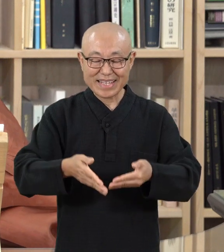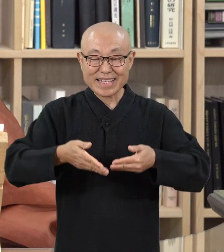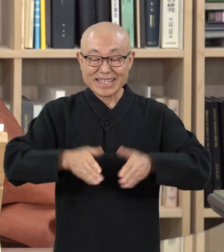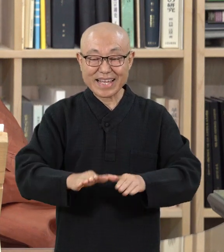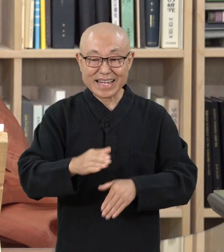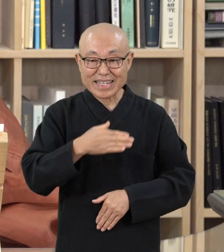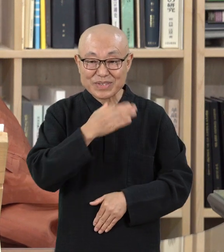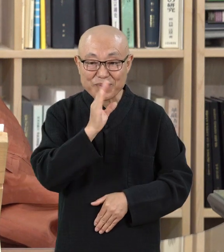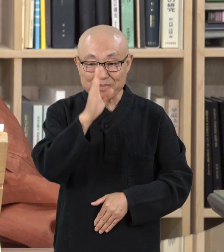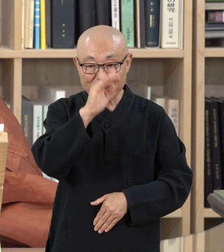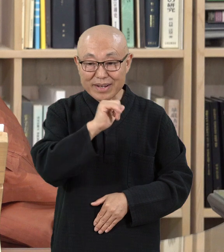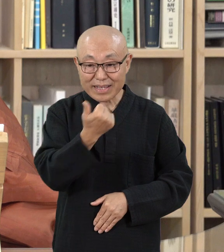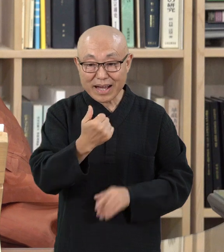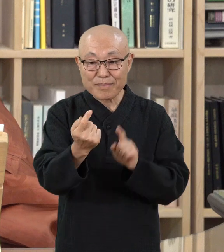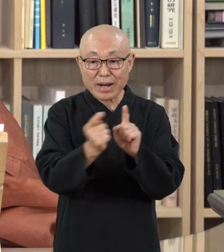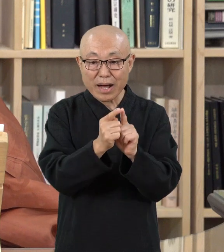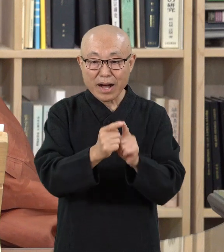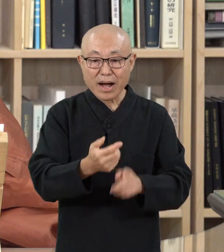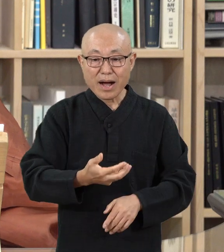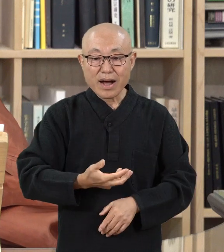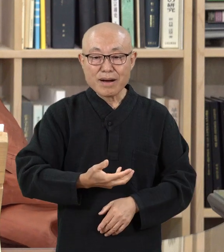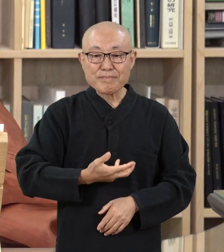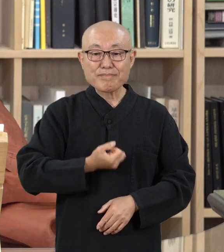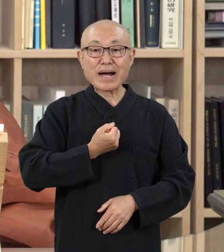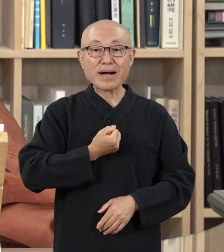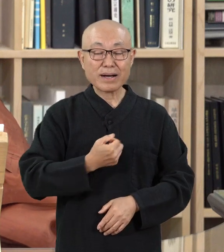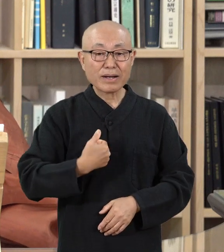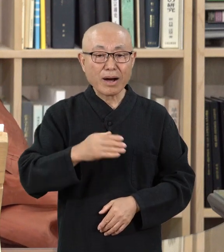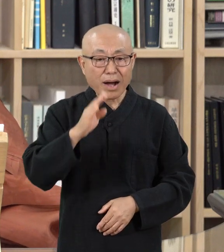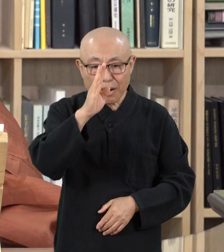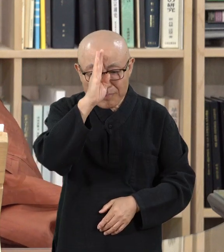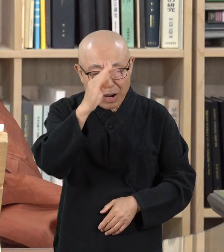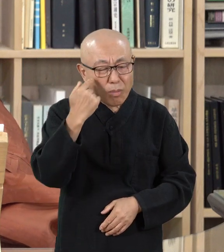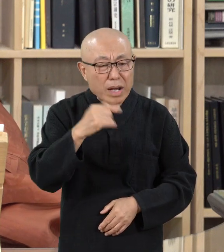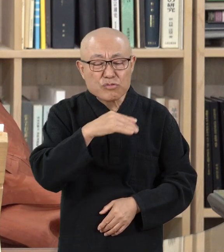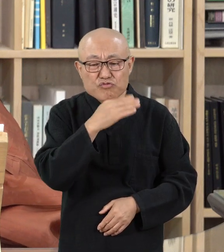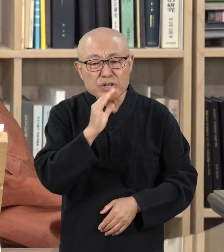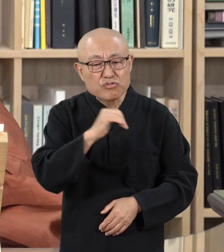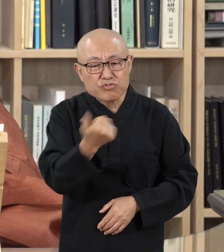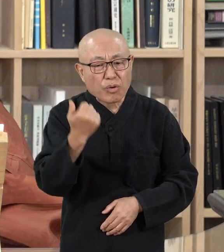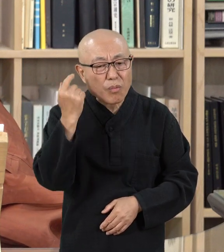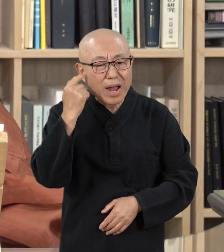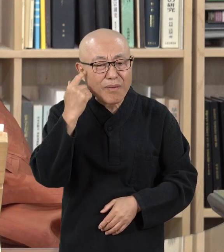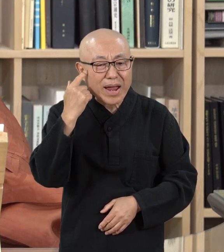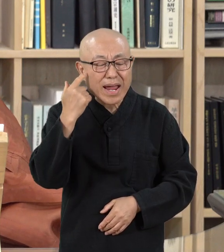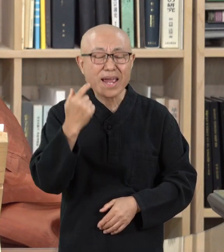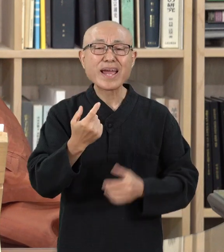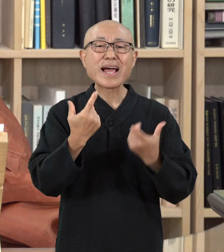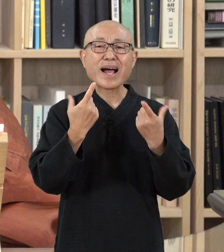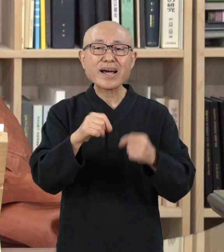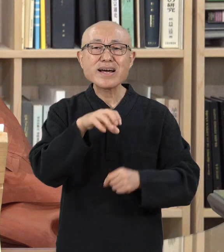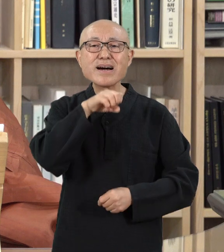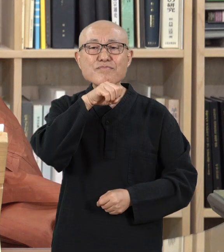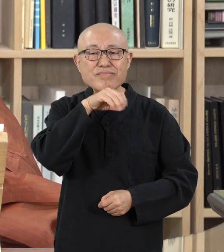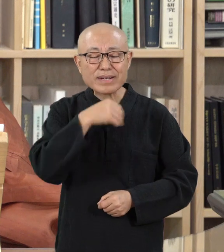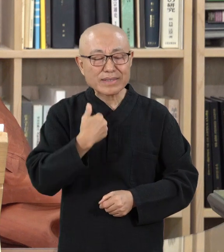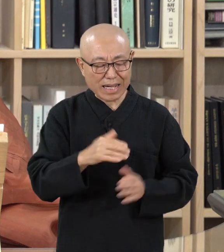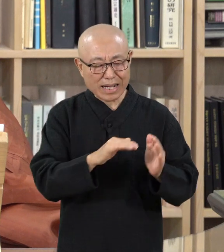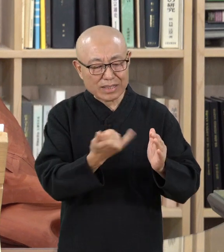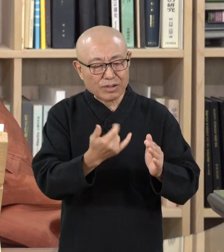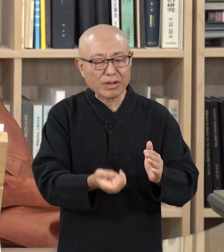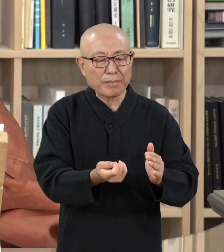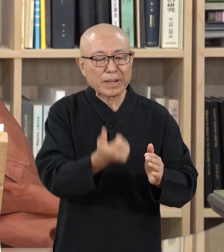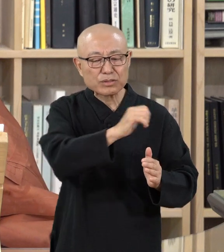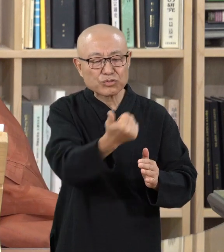다 무너져 버려요. 왜 내가 아파야 되고 왜 내가 병들고 죽어가야 되고 나의 가족은 왜